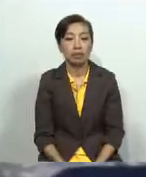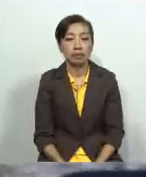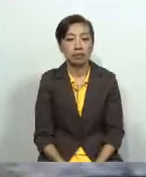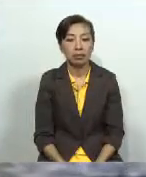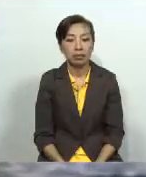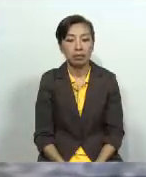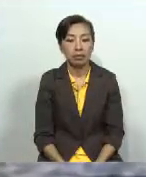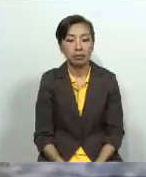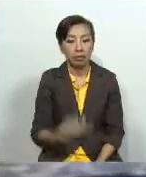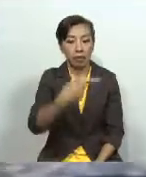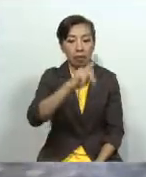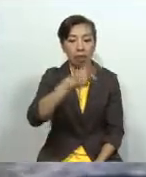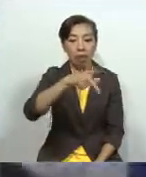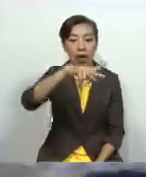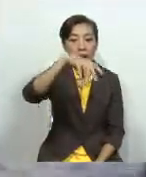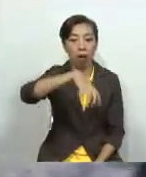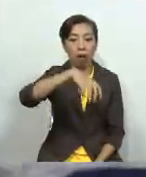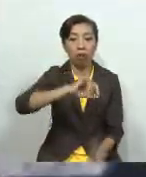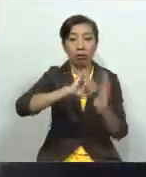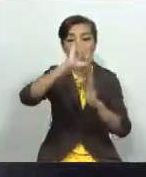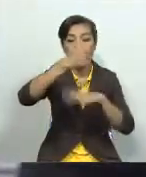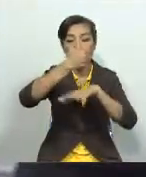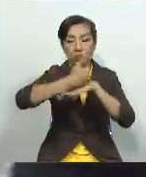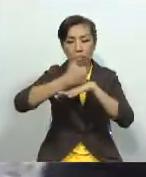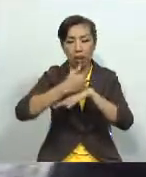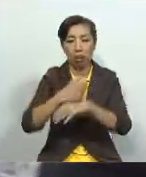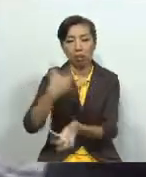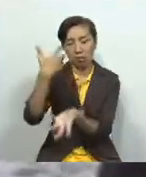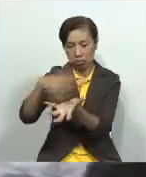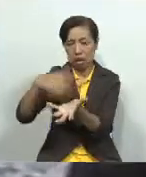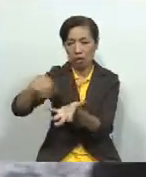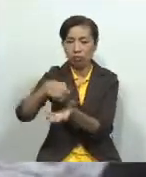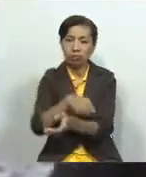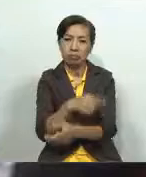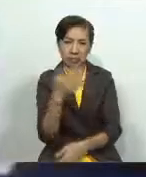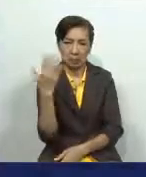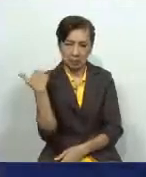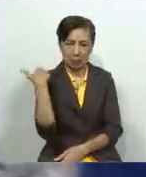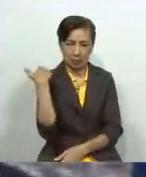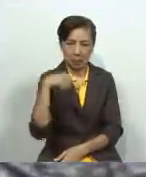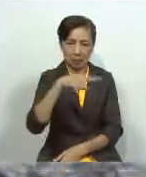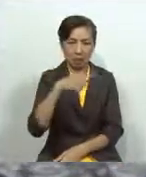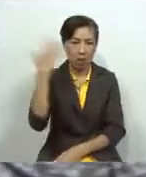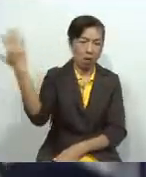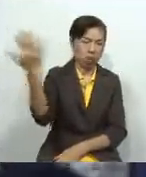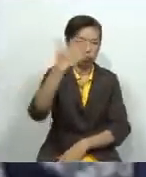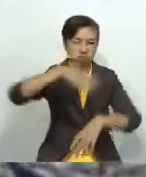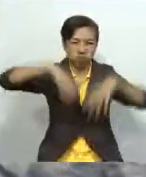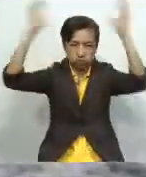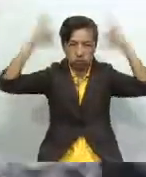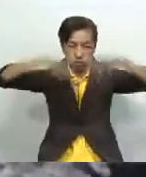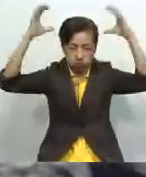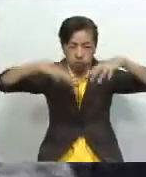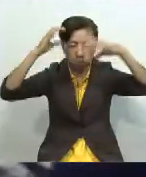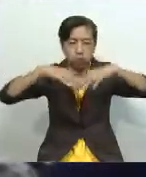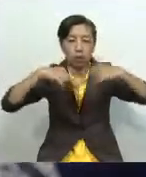หน้าสำนักงานป้องกันและบรรเทาสาธารณภัยจังหวัดเชียงใหม่เล่าให้ฟังนะคะว่าเกิดพายุฝนถล่มอย่างหนักในหลายพื้น